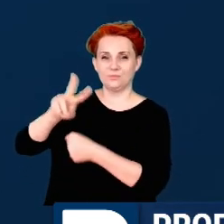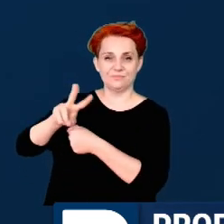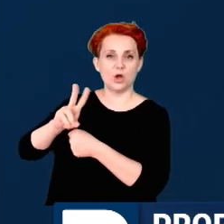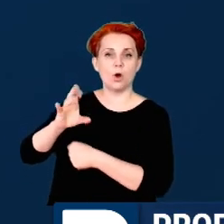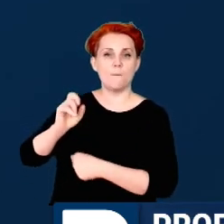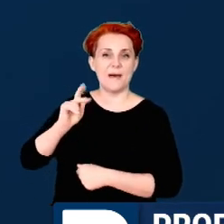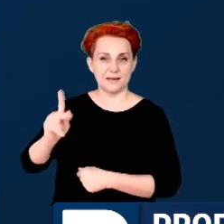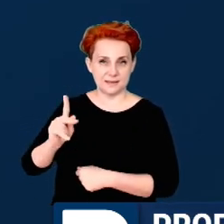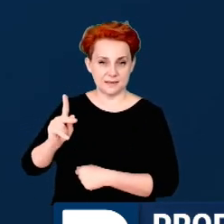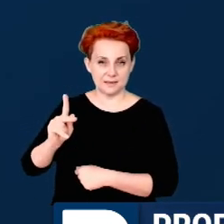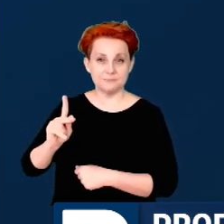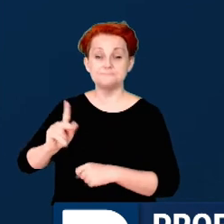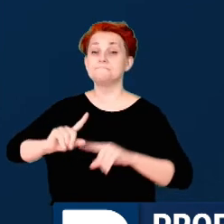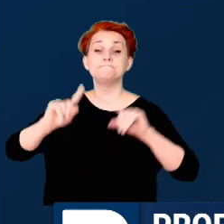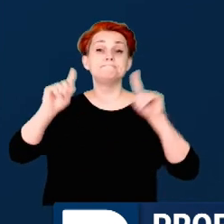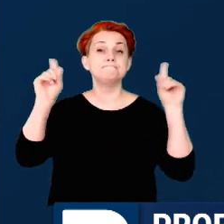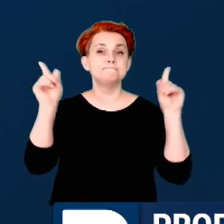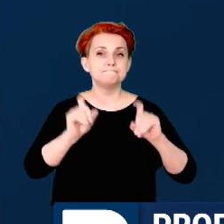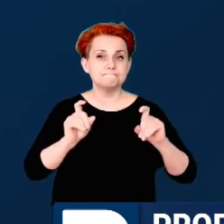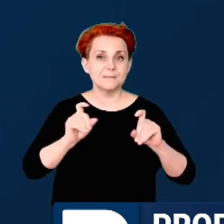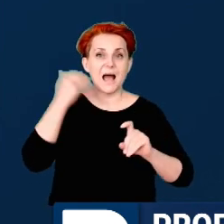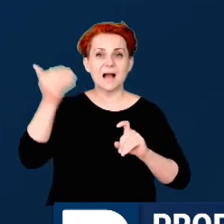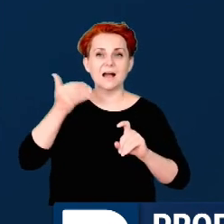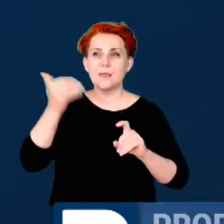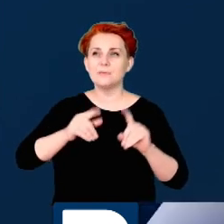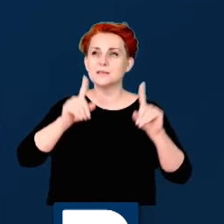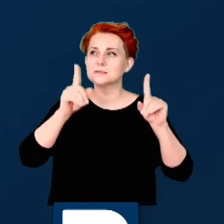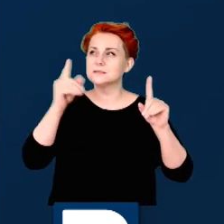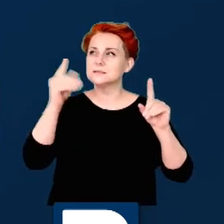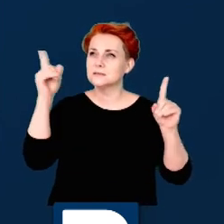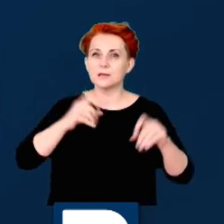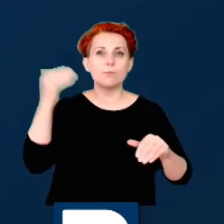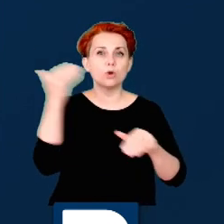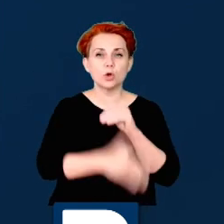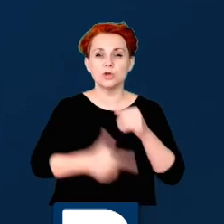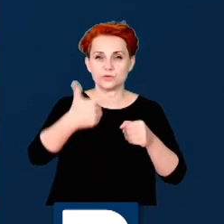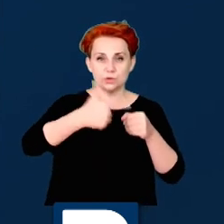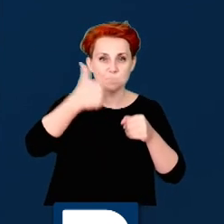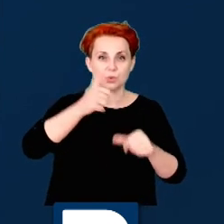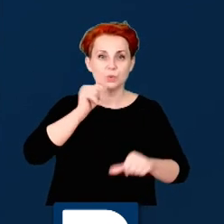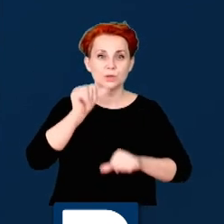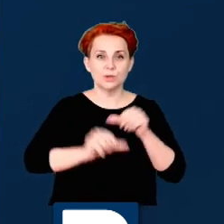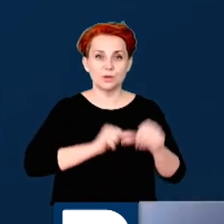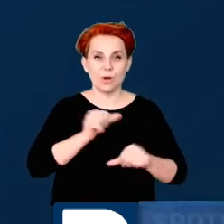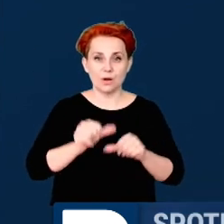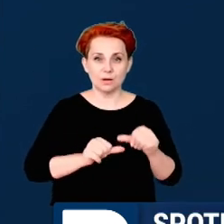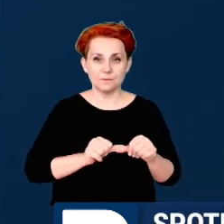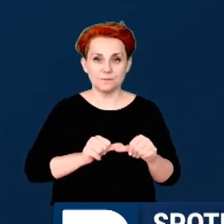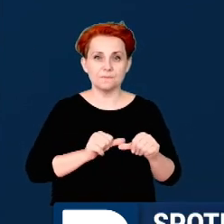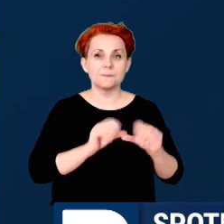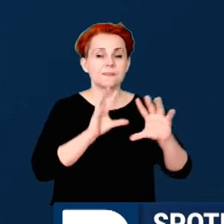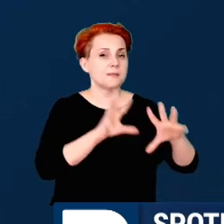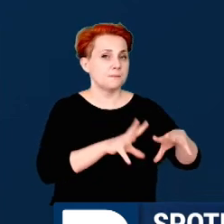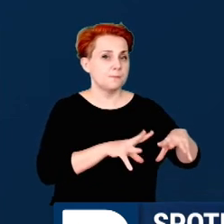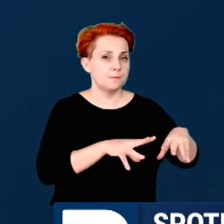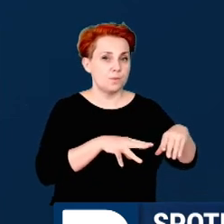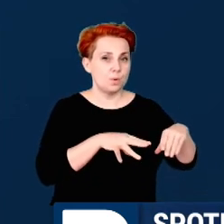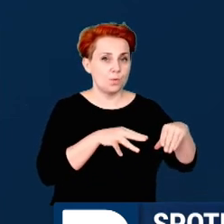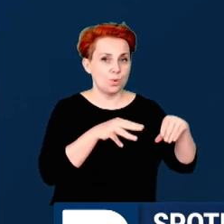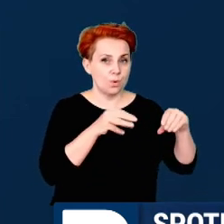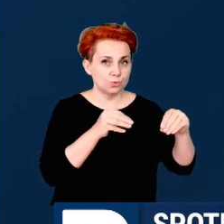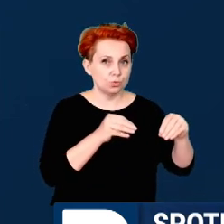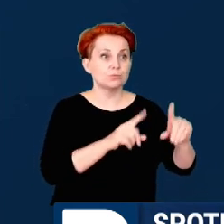funkcjonować, Akademia pod koniec roku 22, w pierwocinach. Tak naprawdę zaczęło się wszystko w